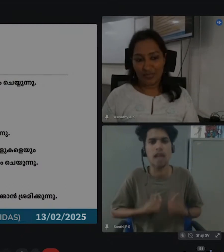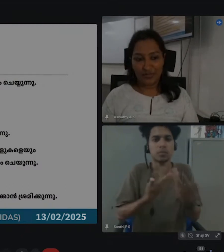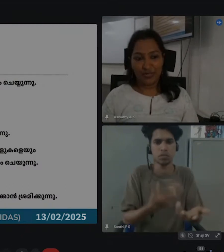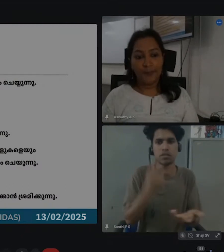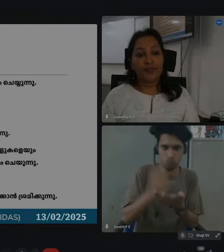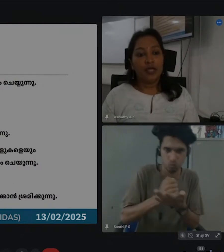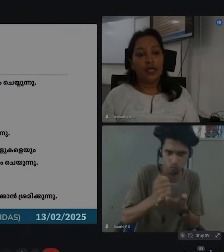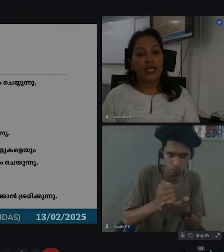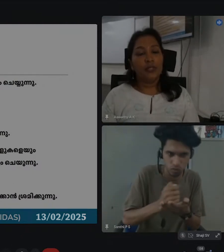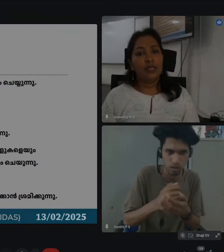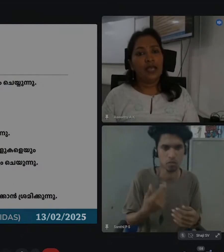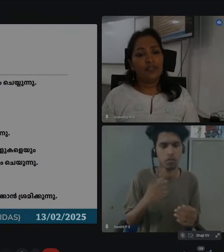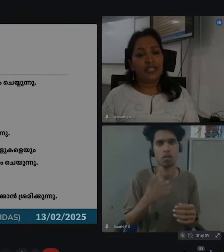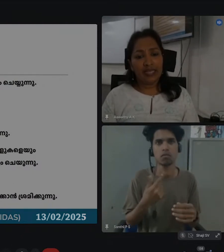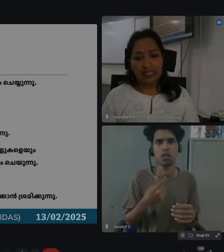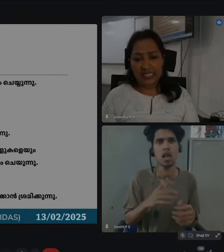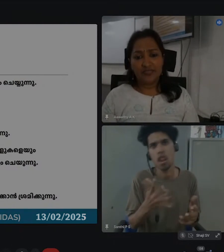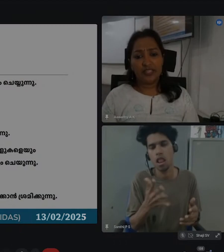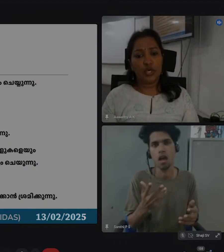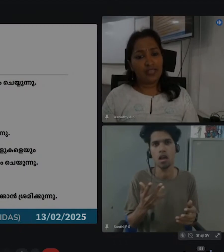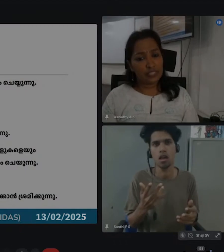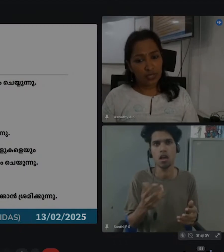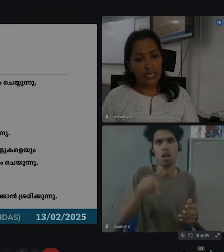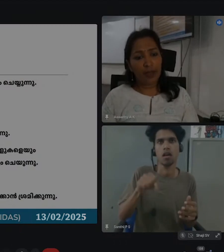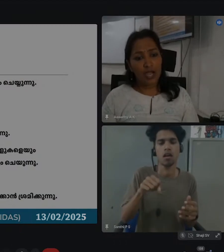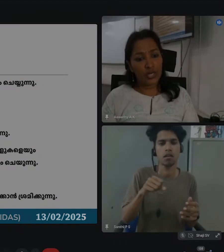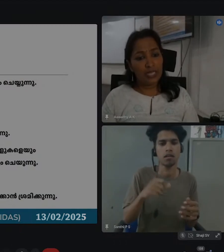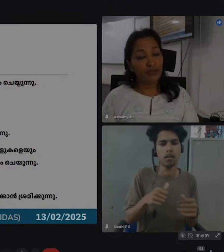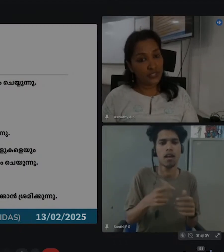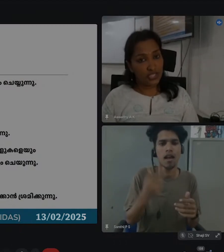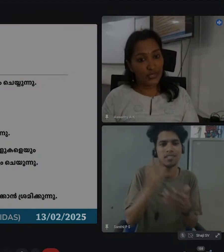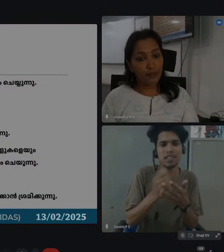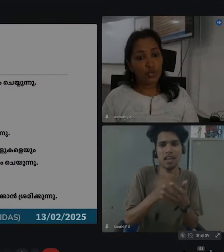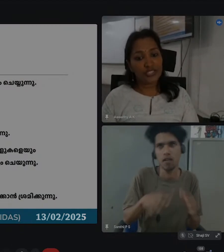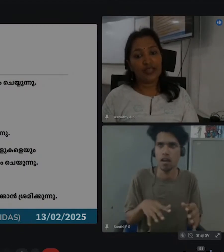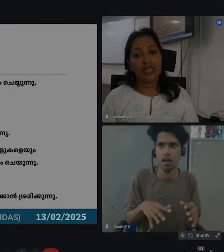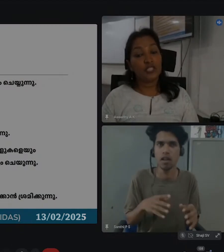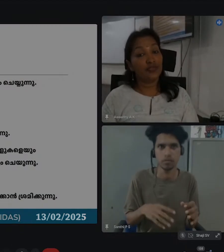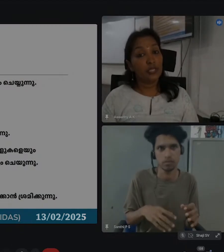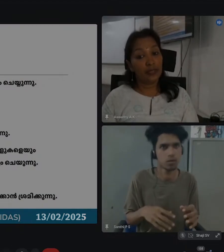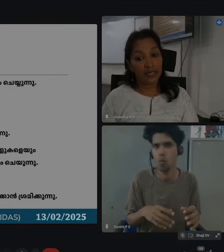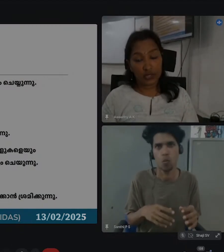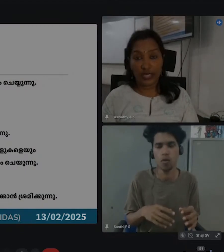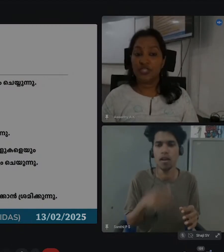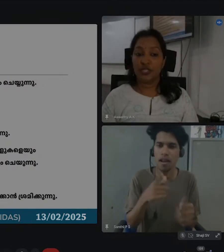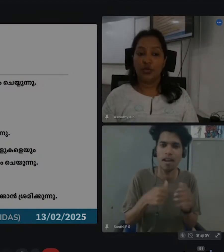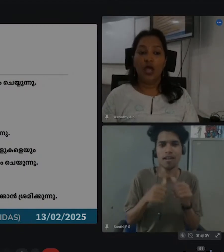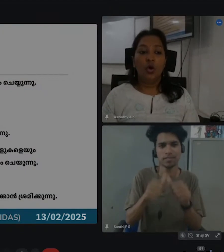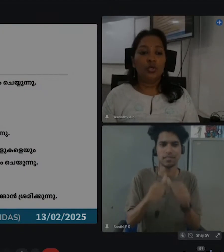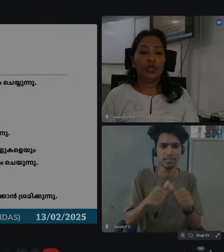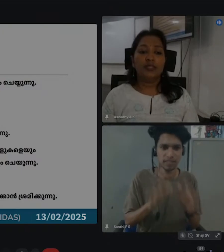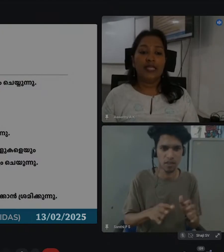തരാൻ ശ്രമിക്കുന്നുണ്ട്. അതുപോലെ അവരുടെ ദൈനംദിന ജീവിതത്തിലുള്ള വസ്തുക്കളെയും ആളുകളെയും തിരിച്ചറിയുകയും ഒറ്റവാക്കിൽ ആശയവിനിമയം നടത്തുകയും